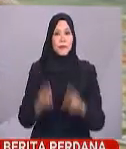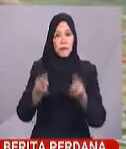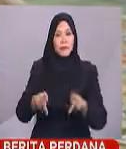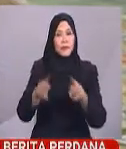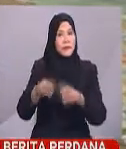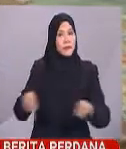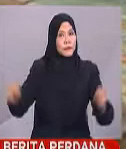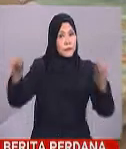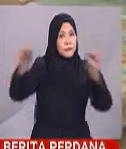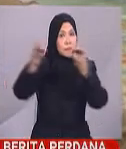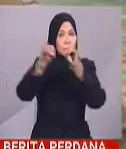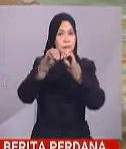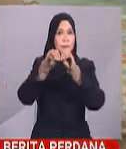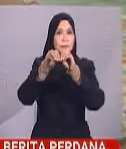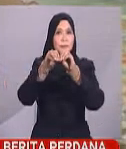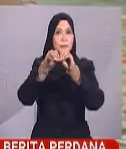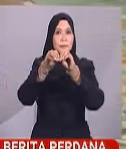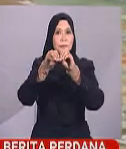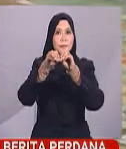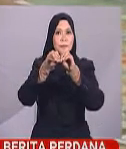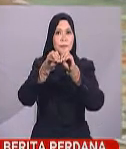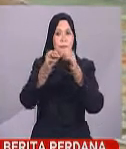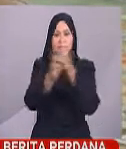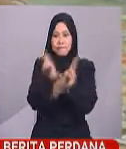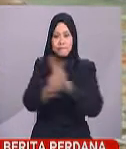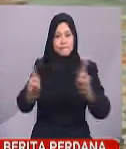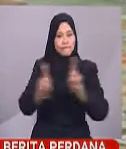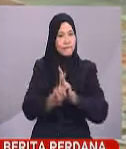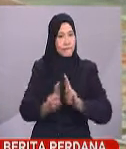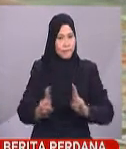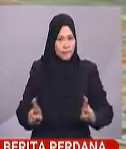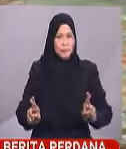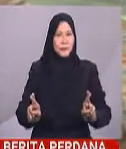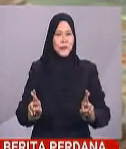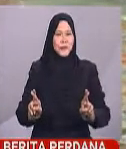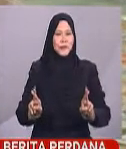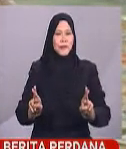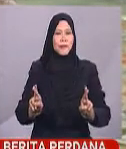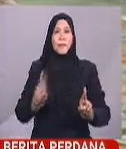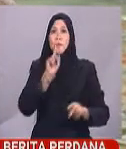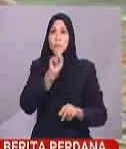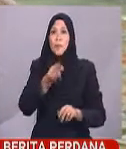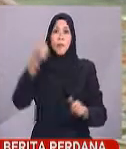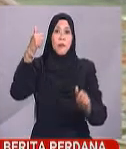pun membuat sedikit persiapan lah, walaupun arahan tu